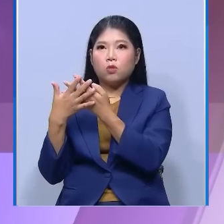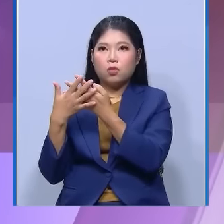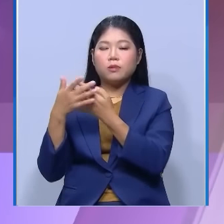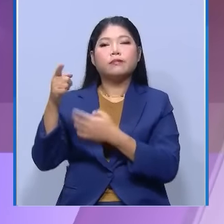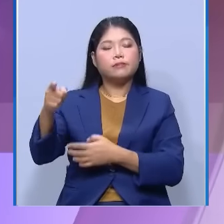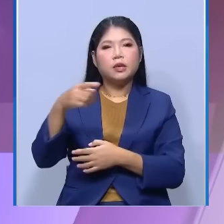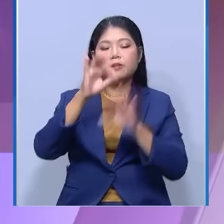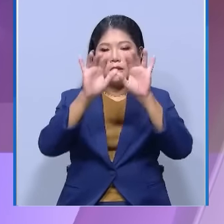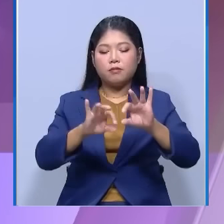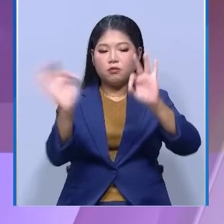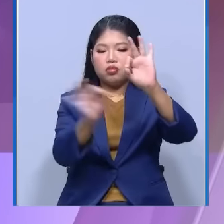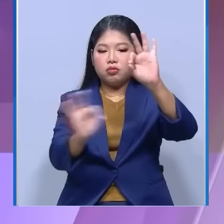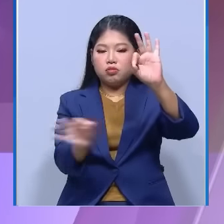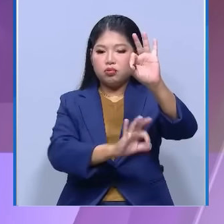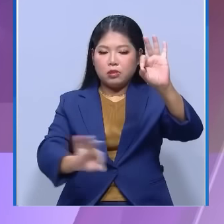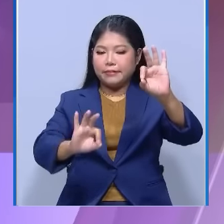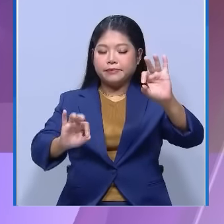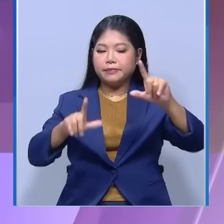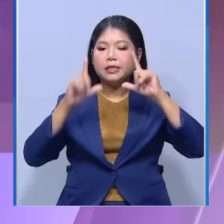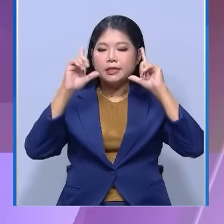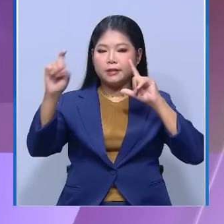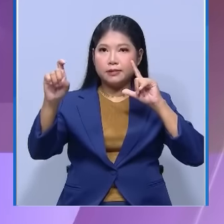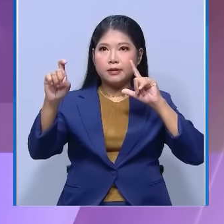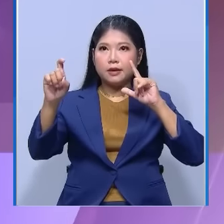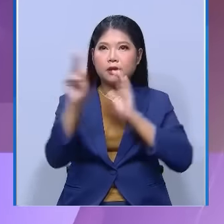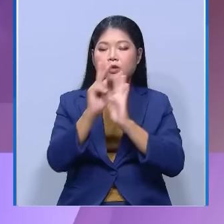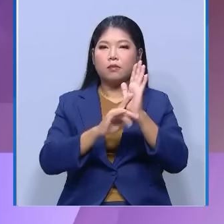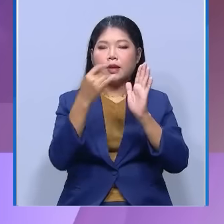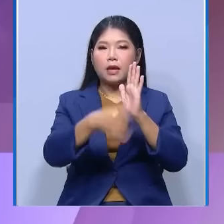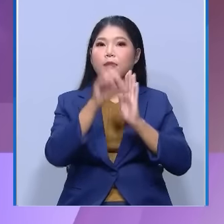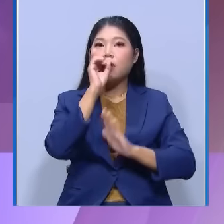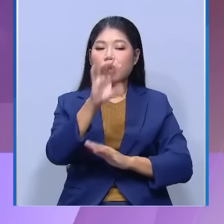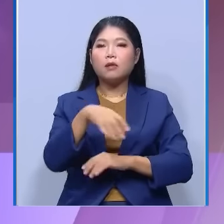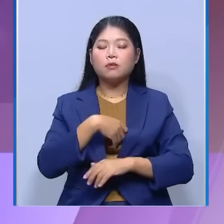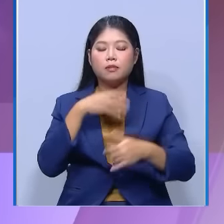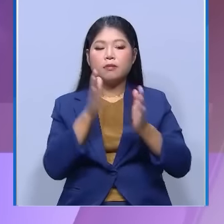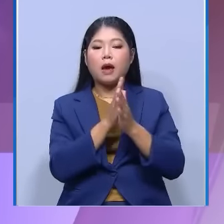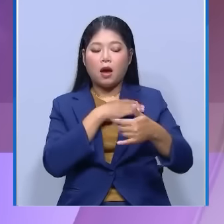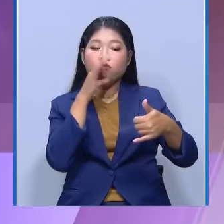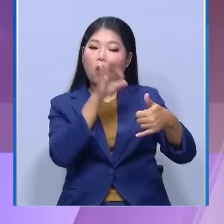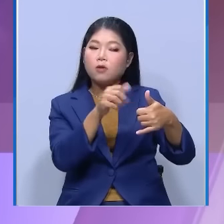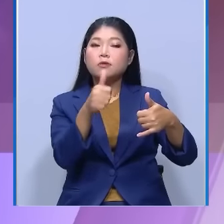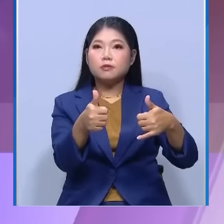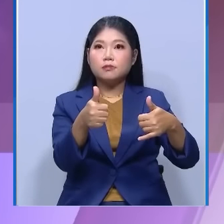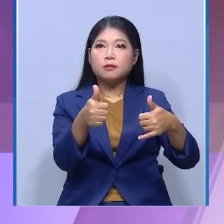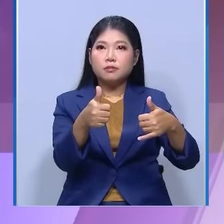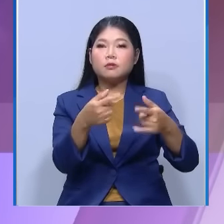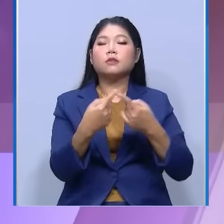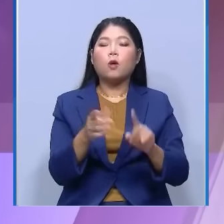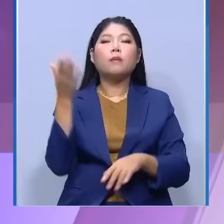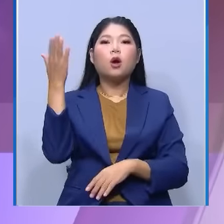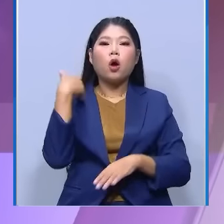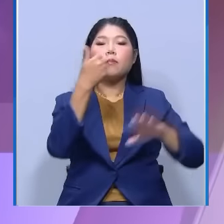าทและเชื่อว่าพระอาจารย์คงทราบดีกฎหมายไทยไม่ได้บัญญัติเอาไว้ว่าห้ามฟ้องพระแต่ในฐานะที่เคยเป็นพระอาจาร